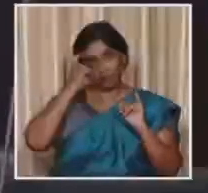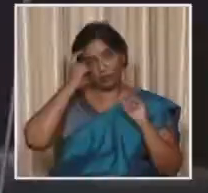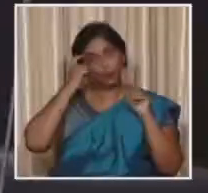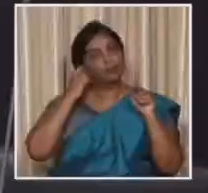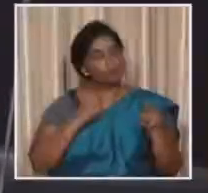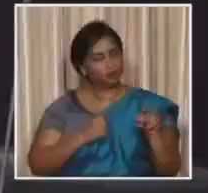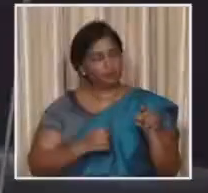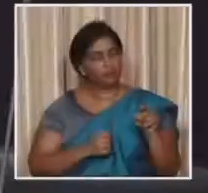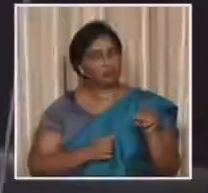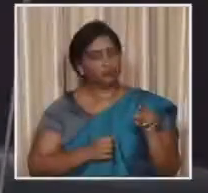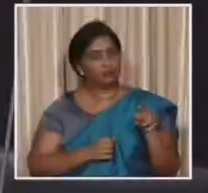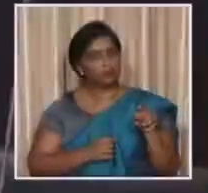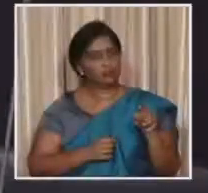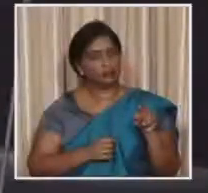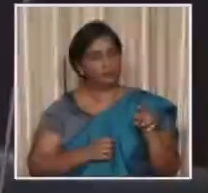එතකොට